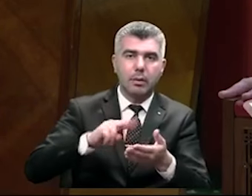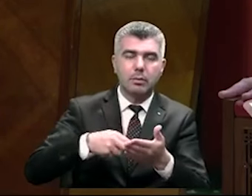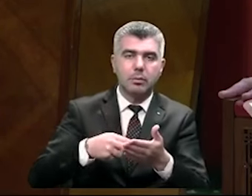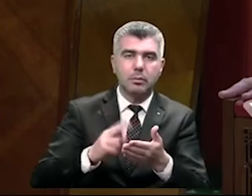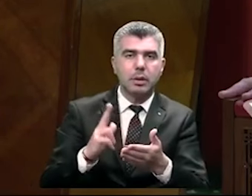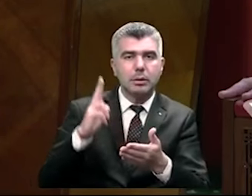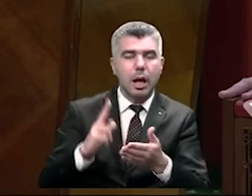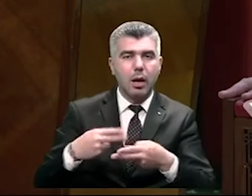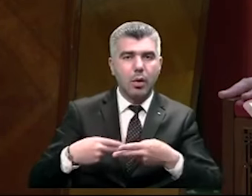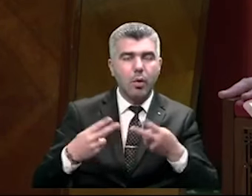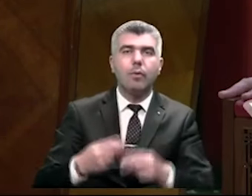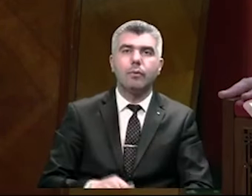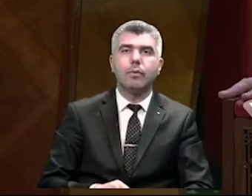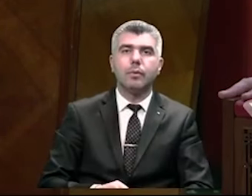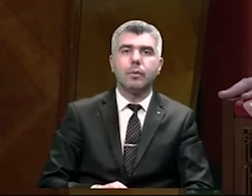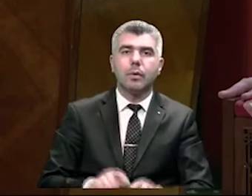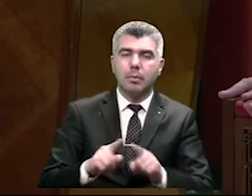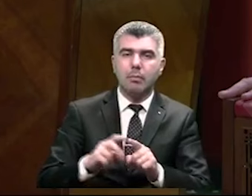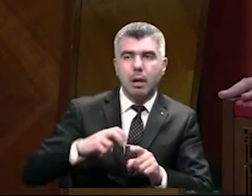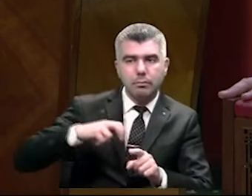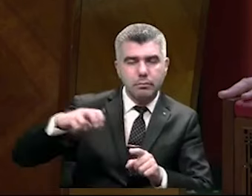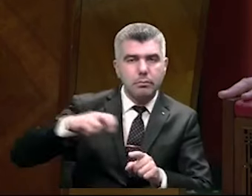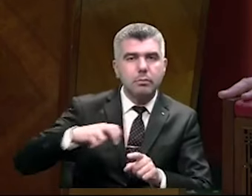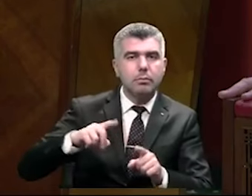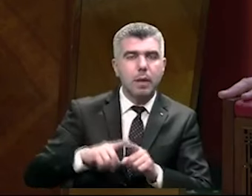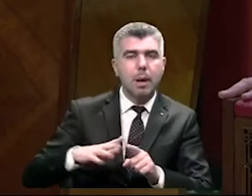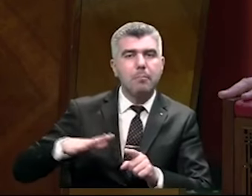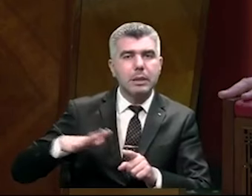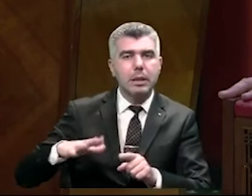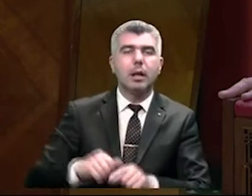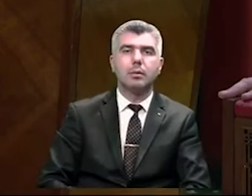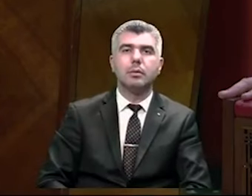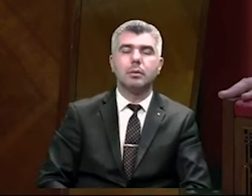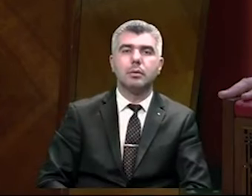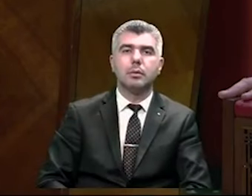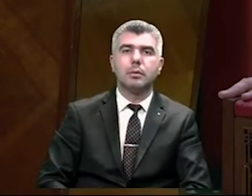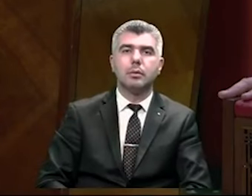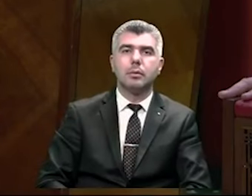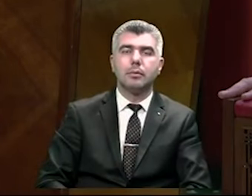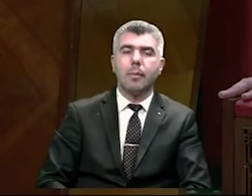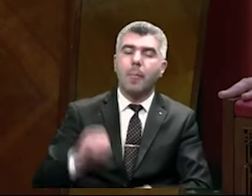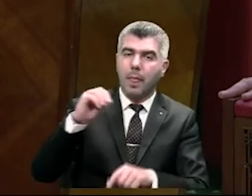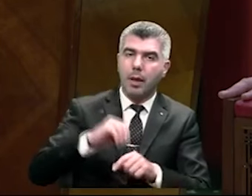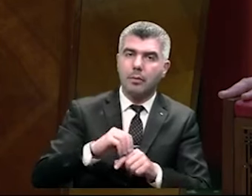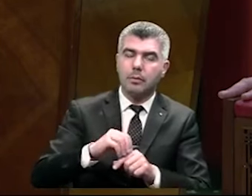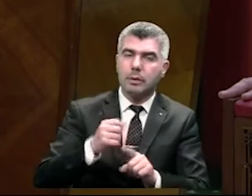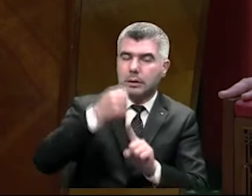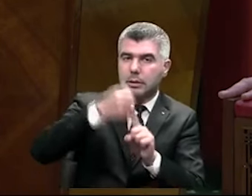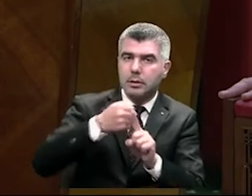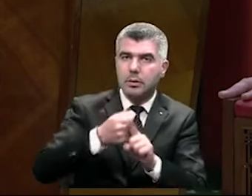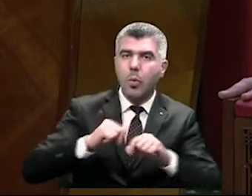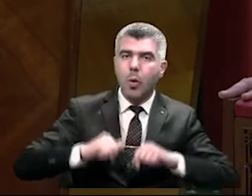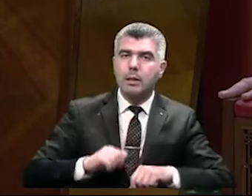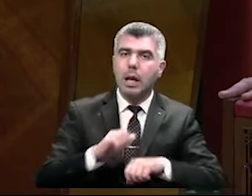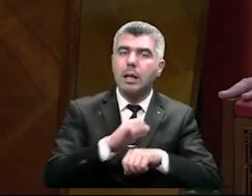يعني نعمل ما بين المطار والمدينه كما انه ايضا عملنا مع المصالح دي وزاره